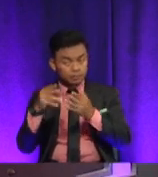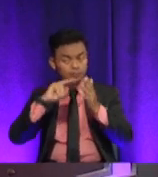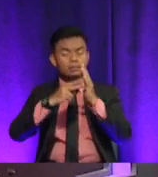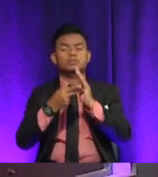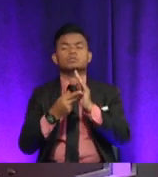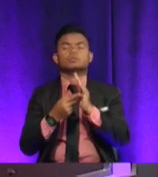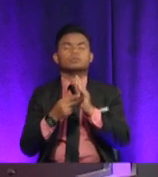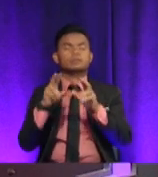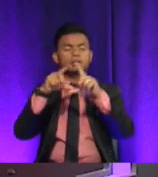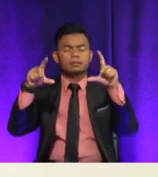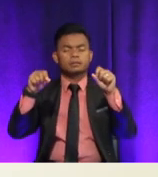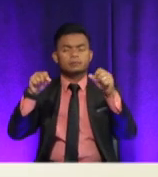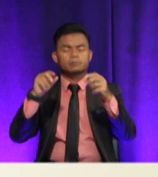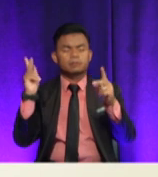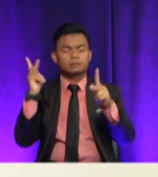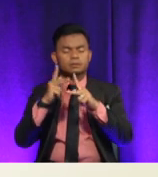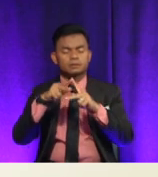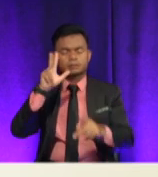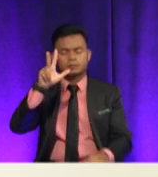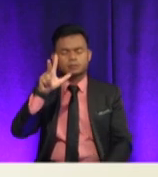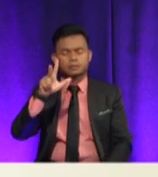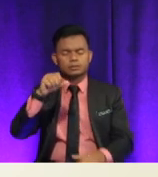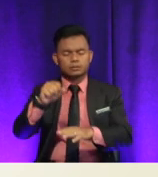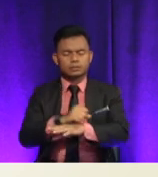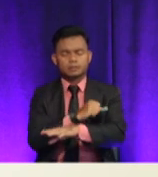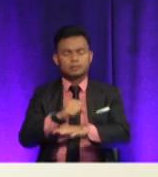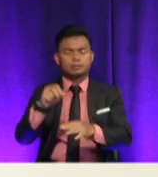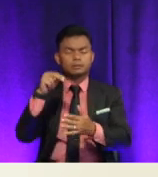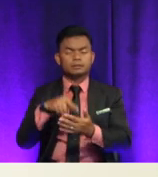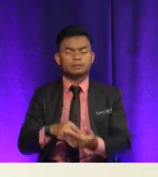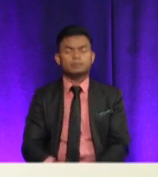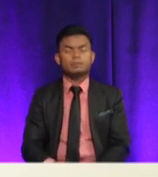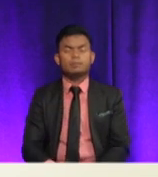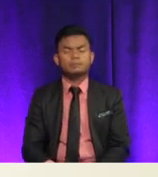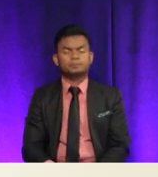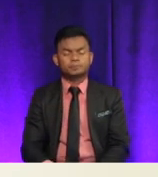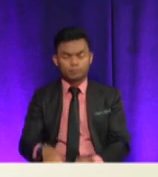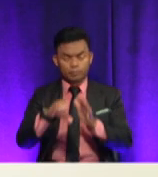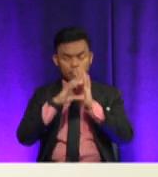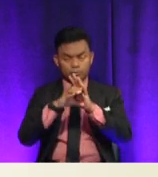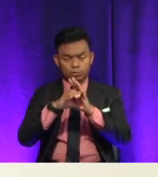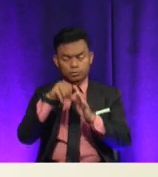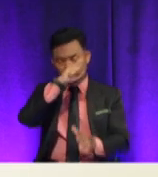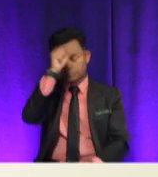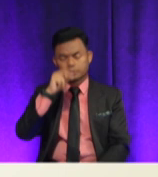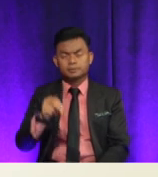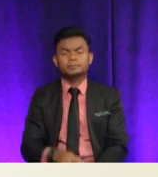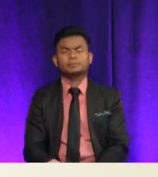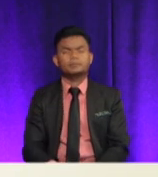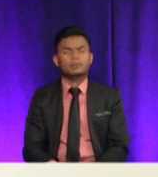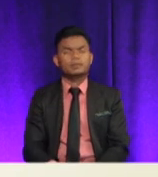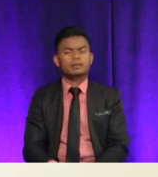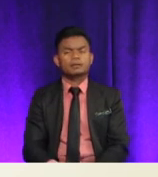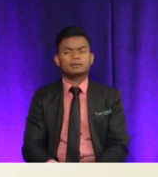rangkap ketiga syair tersebut Oke contoh soal dan Oke kalau dalam soal respon terhadap biasanya